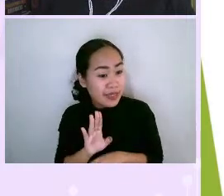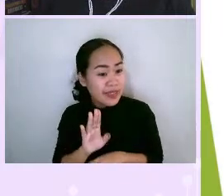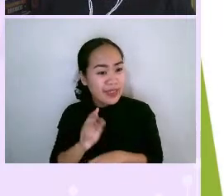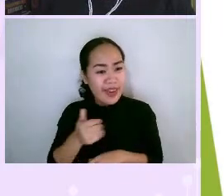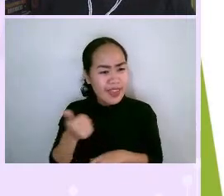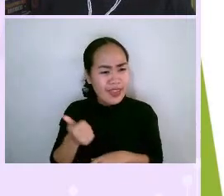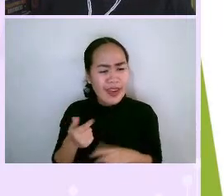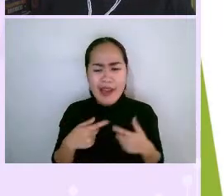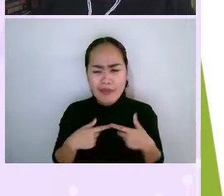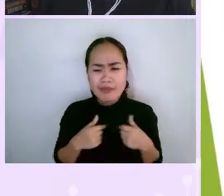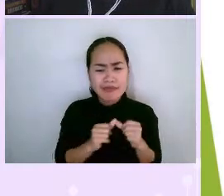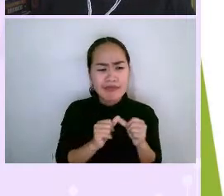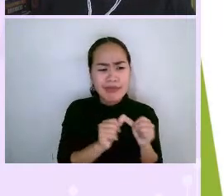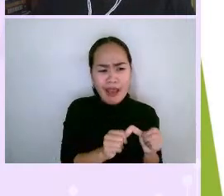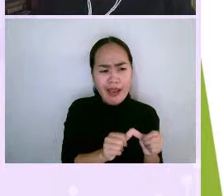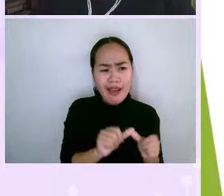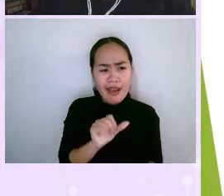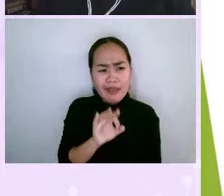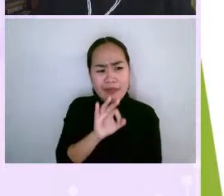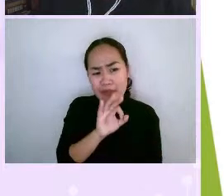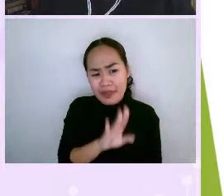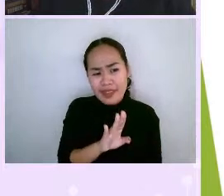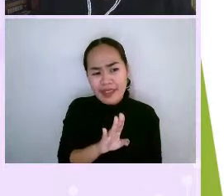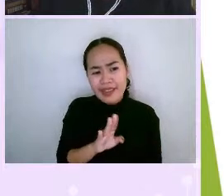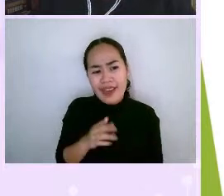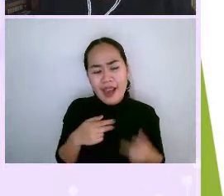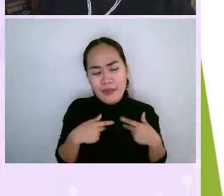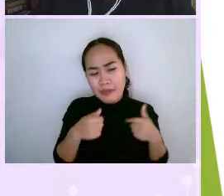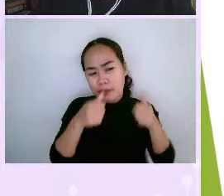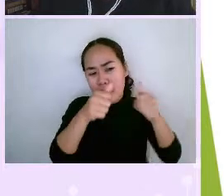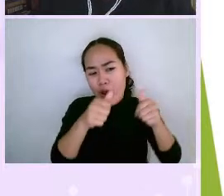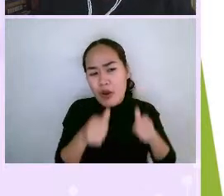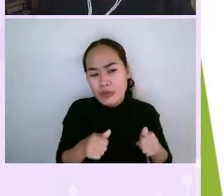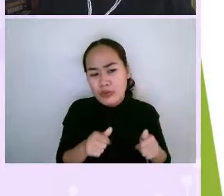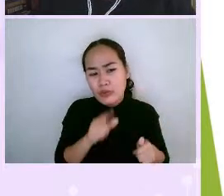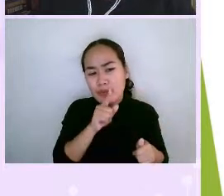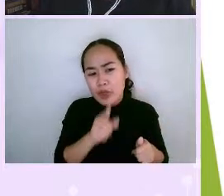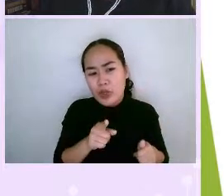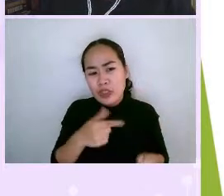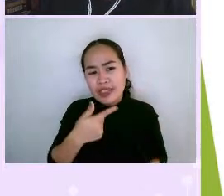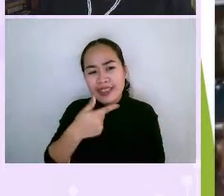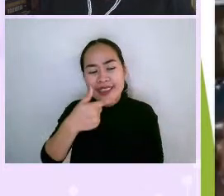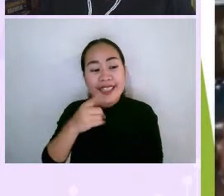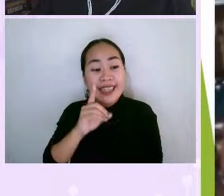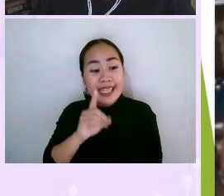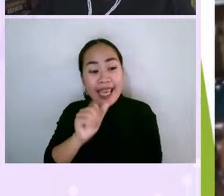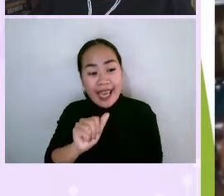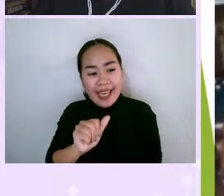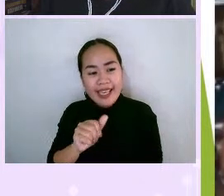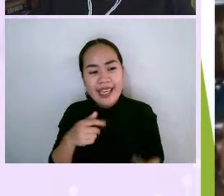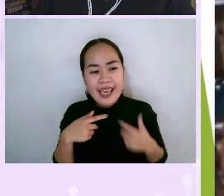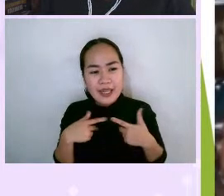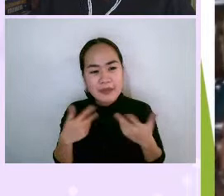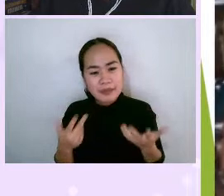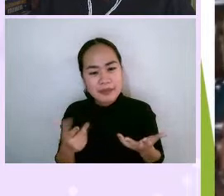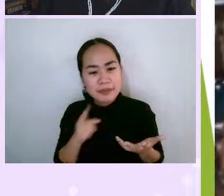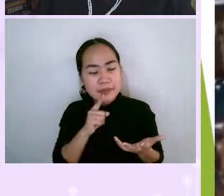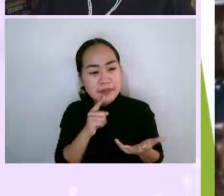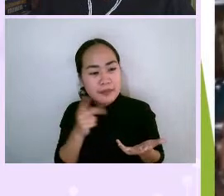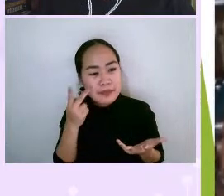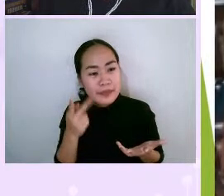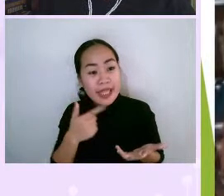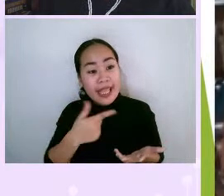sa Facebook ng aming ng DA, ang DA